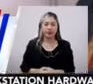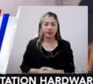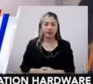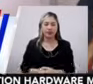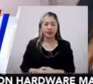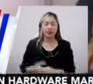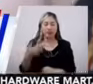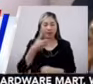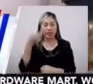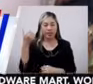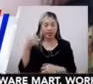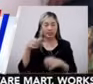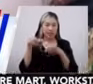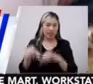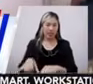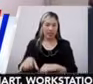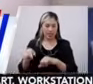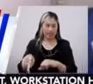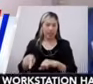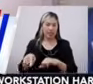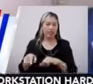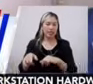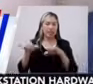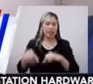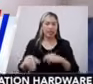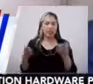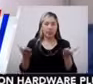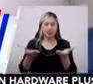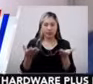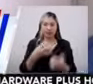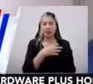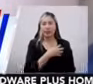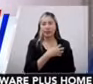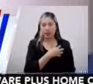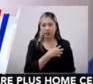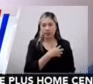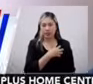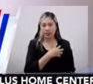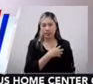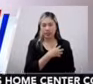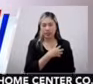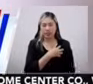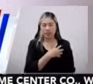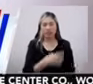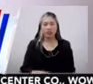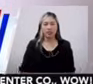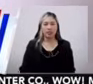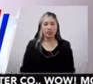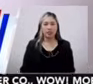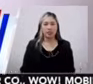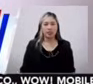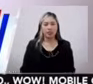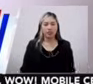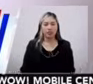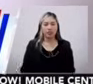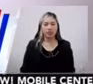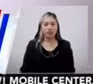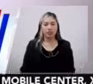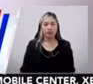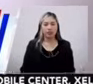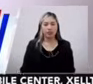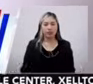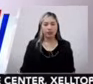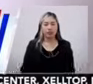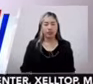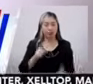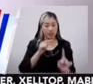ang default mode ay dito na lang siya manatili sa PNP Custodial Center. Gayong nagsasabi rin itong dating alkalde na may